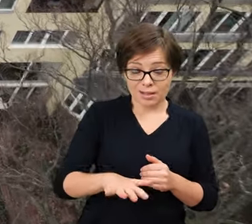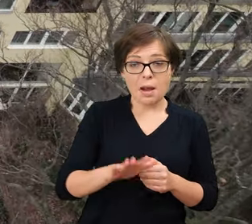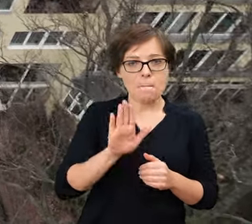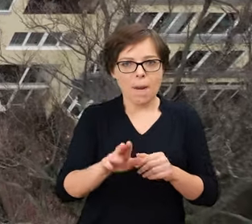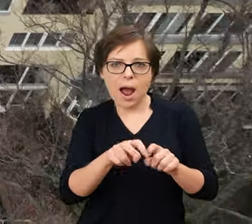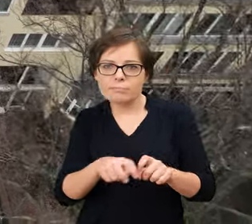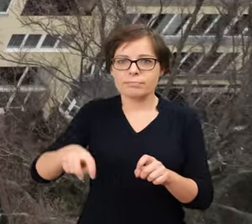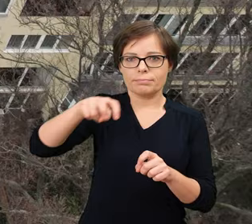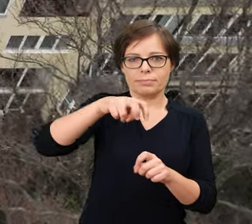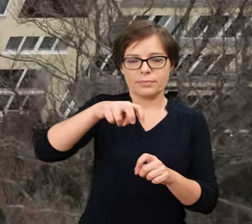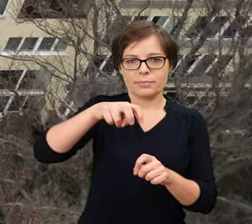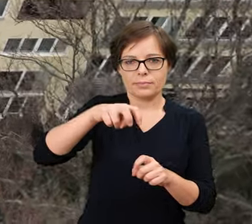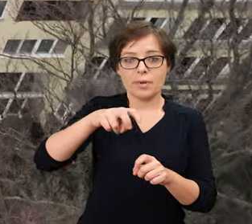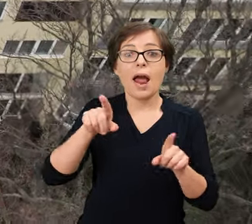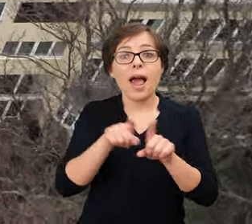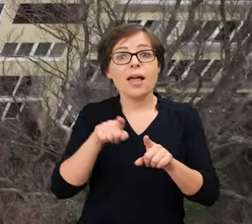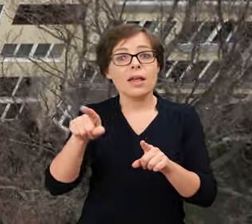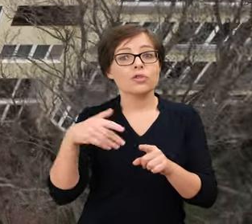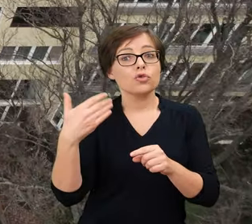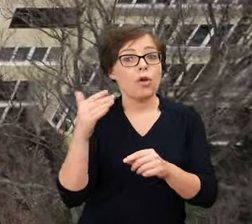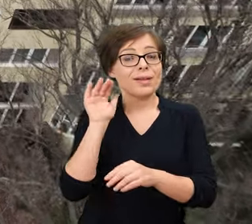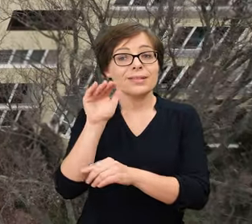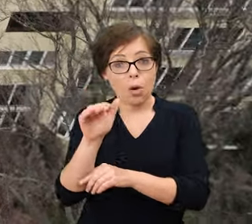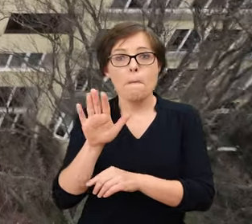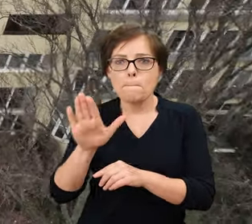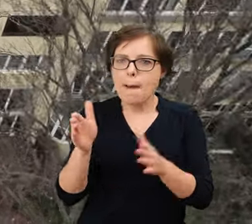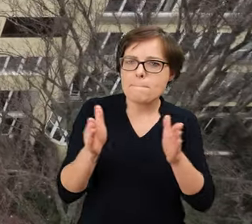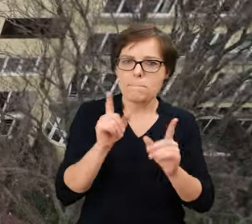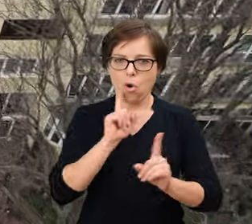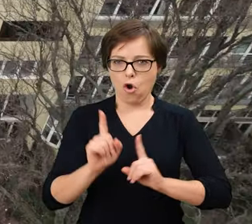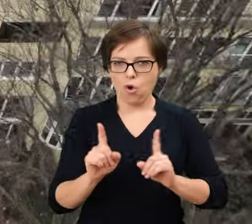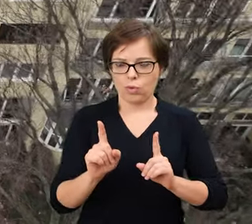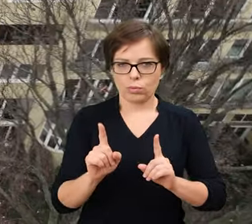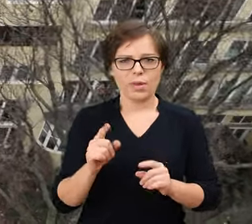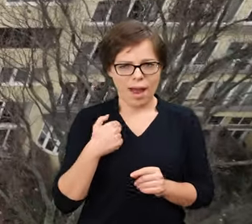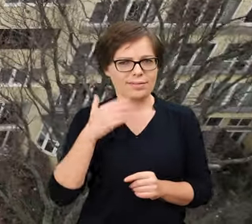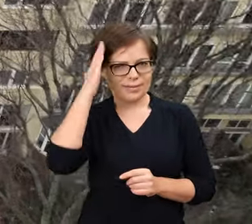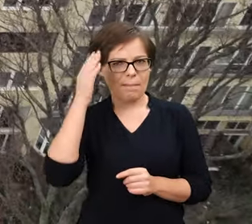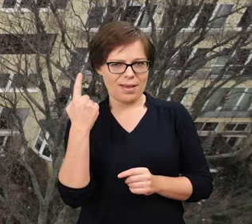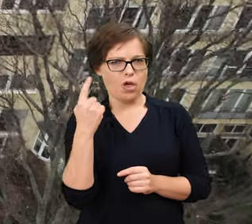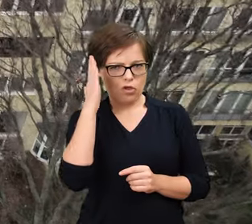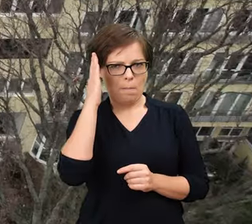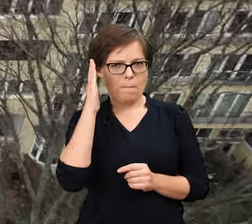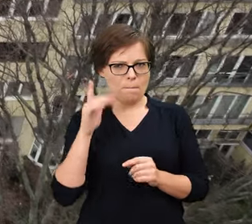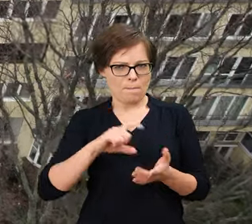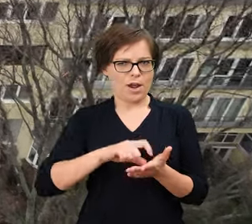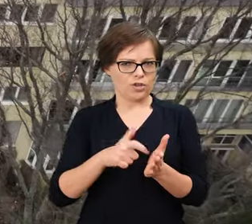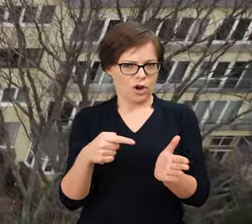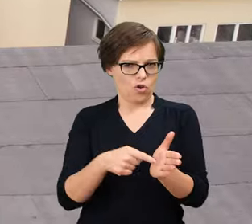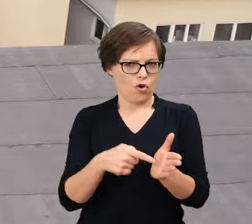mają od zachodniej strony niewielkie ogrody. Znam takie jedno mieszkanie